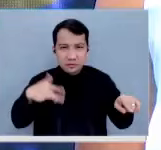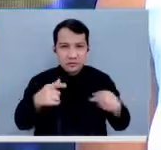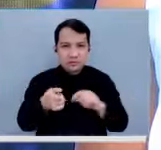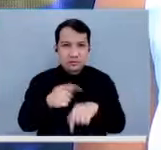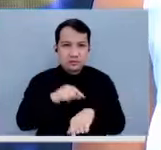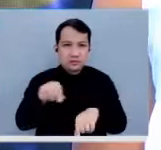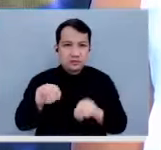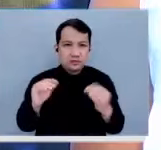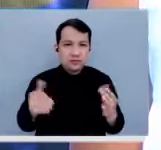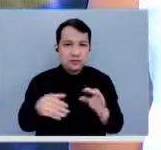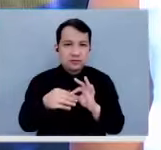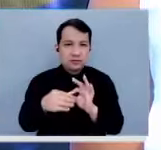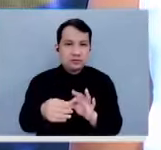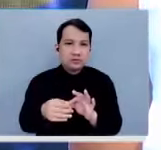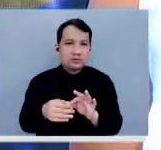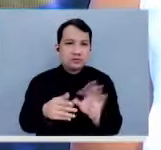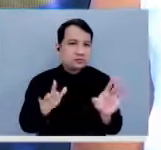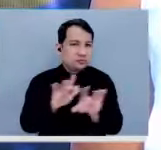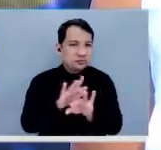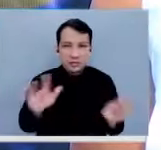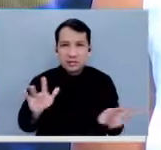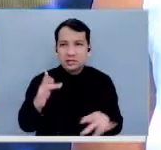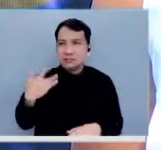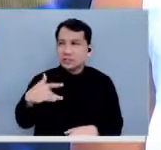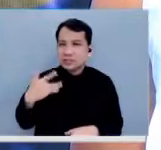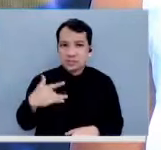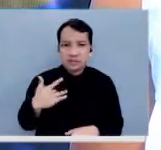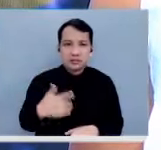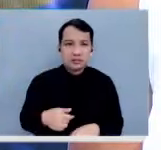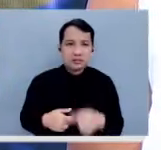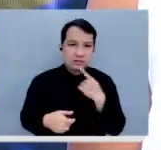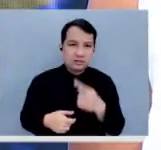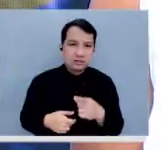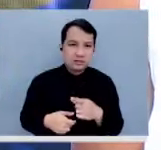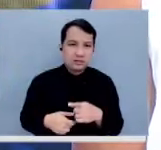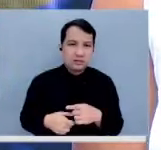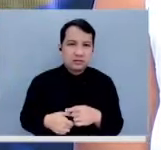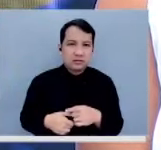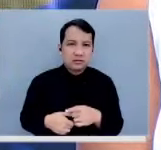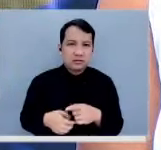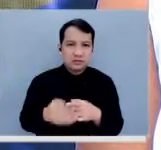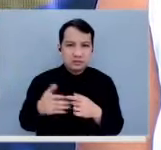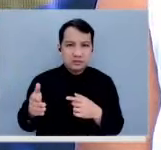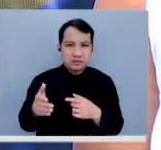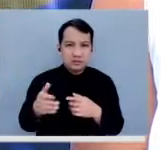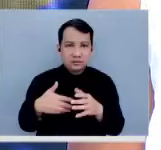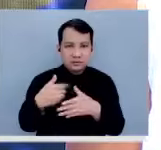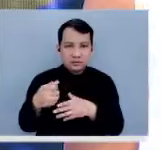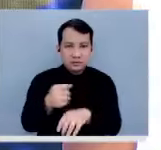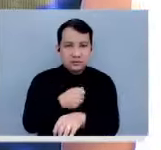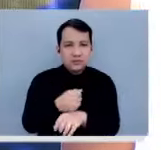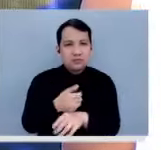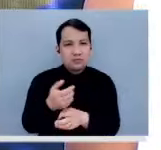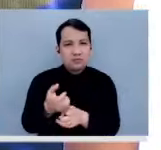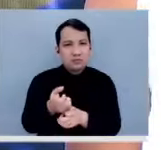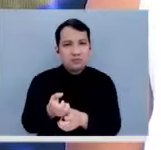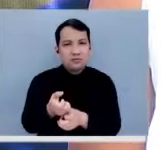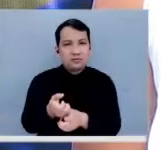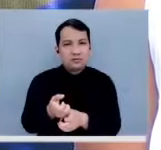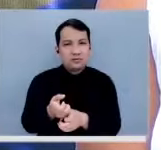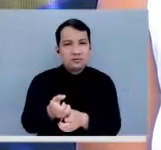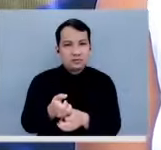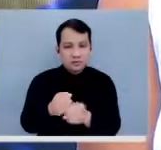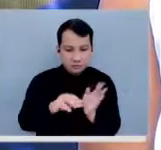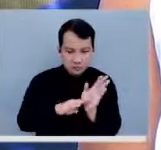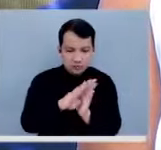talagang genre. So, sabi ko lang, every time na nag-release kami, we just evolve. Mm-hmm.